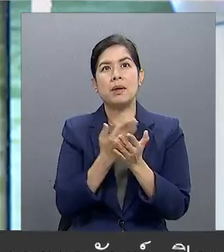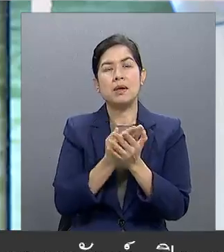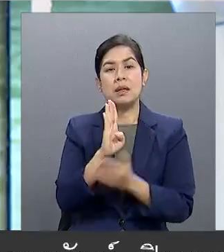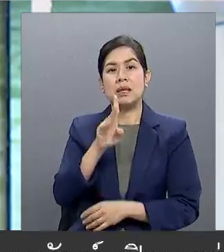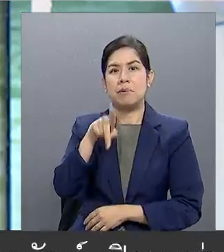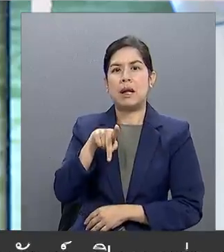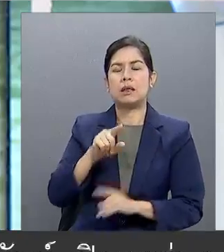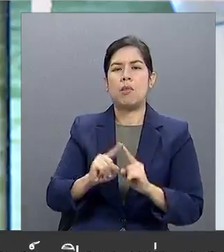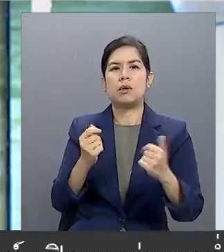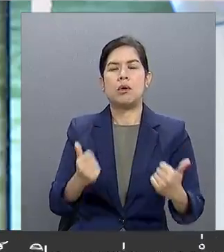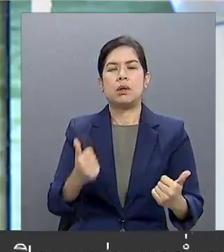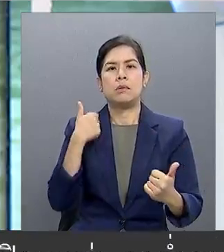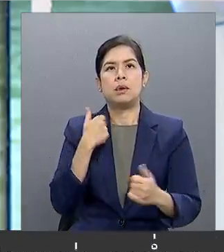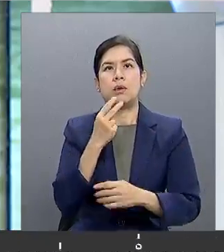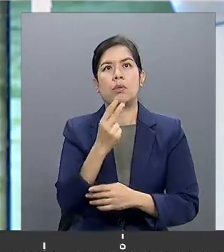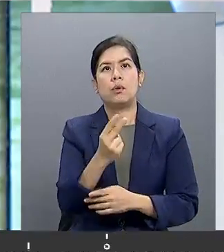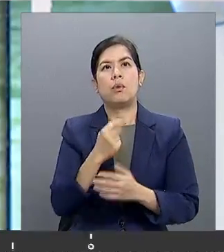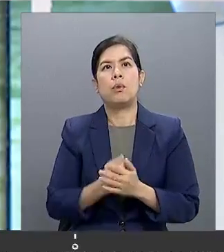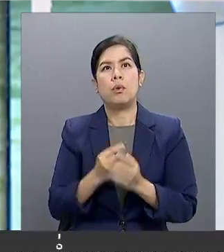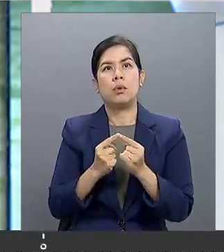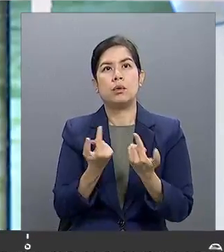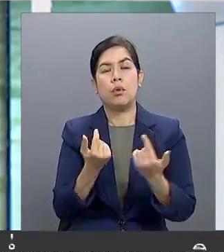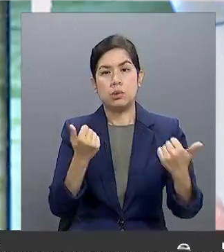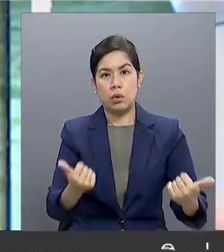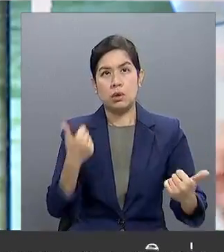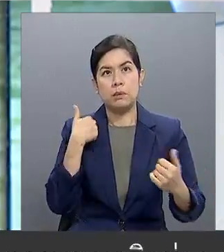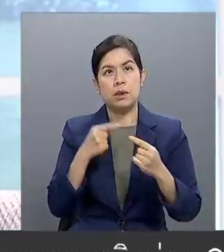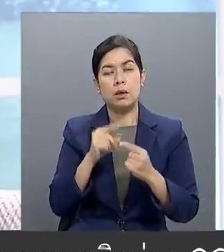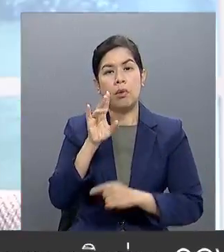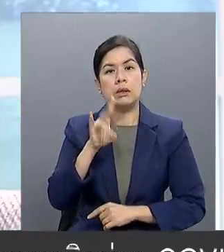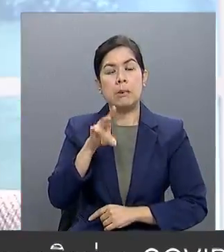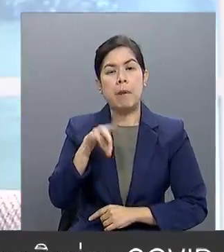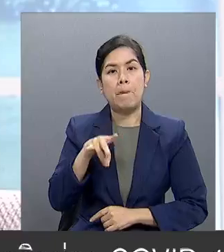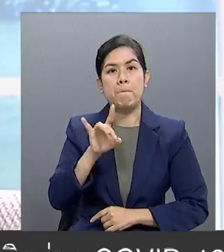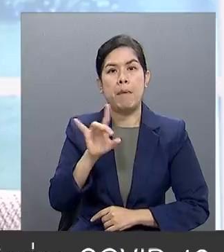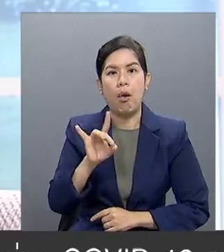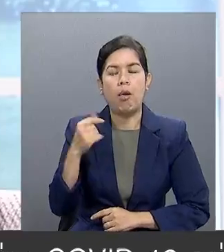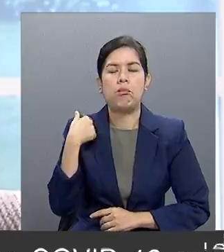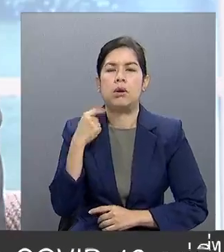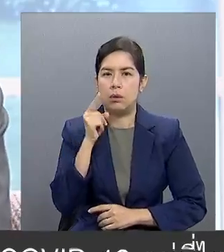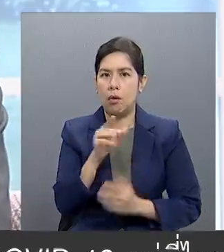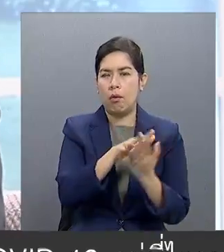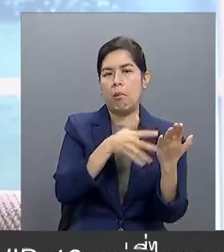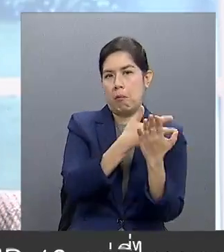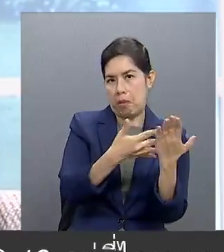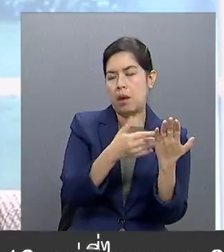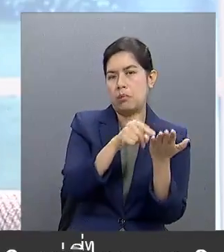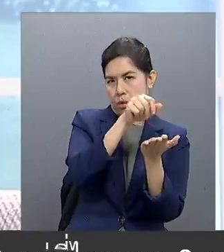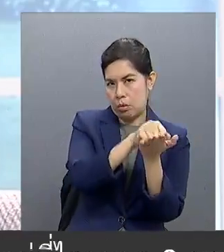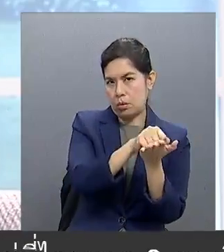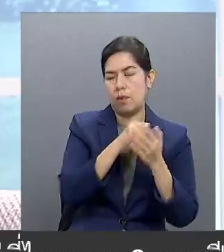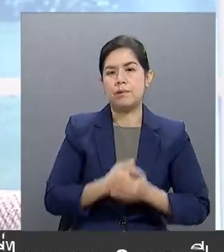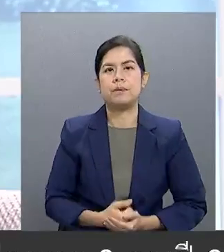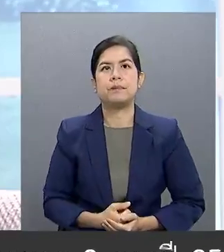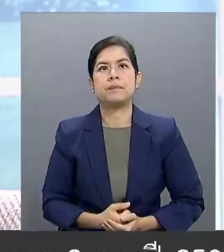กับเช็คกลับไปตอนนั้น 7,000 ล่าสุด 7,800 บาท นะนี่คือต้องวางแผนล่วงหน้าเพราะว่าตอนนี้คนเที่ยวในประเทศเยอะมาก ใช่ไหม จะไปไหนว